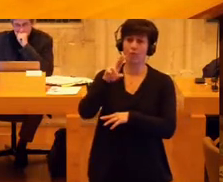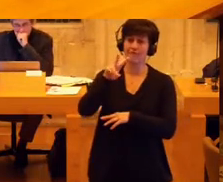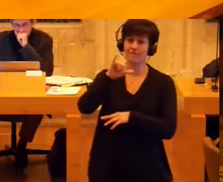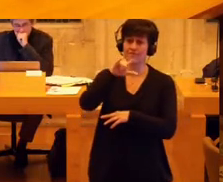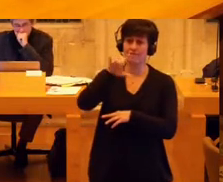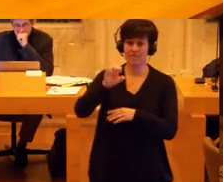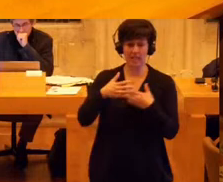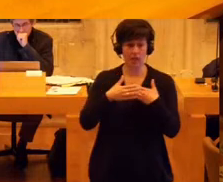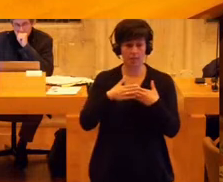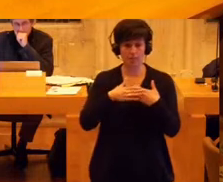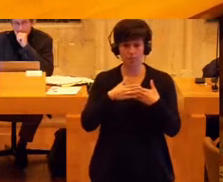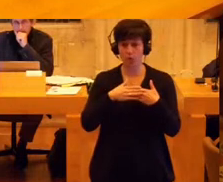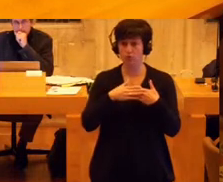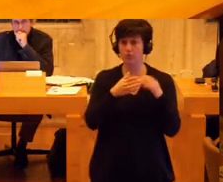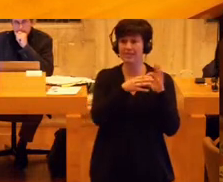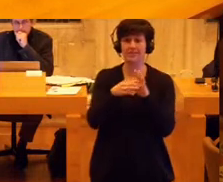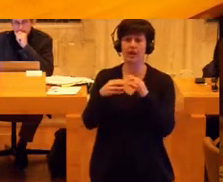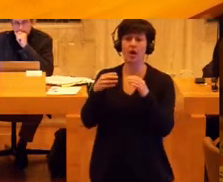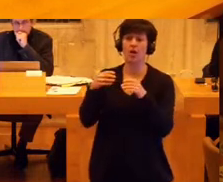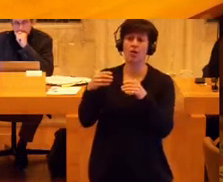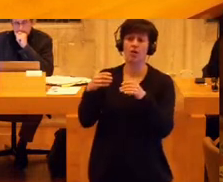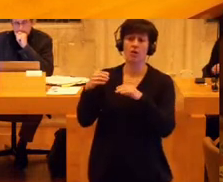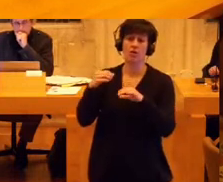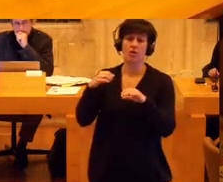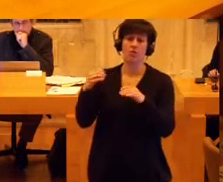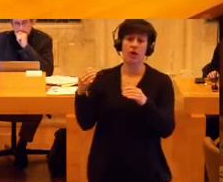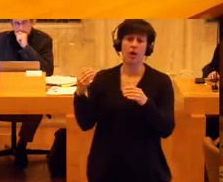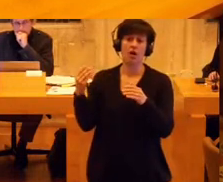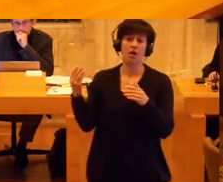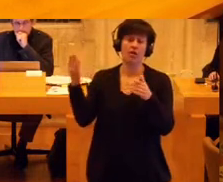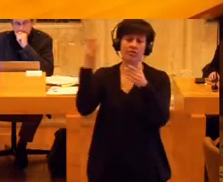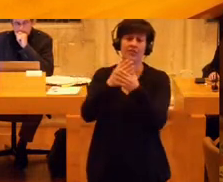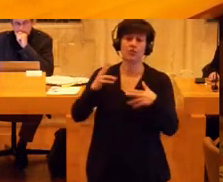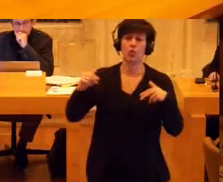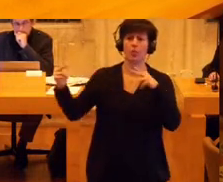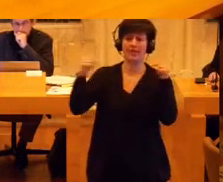dans l'opération Rethel. Pas d'opposition non plus.